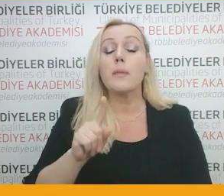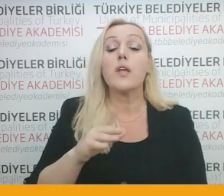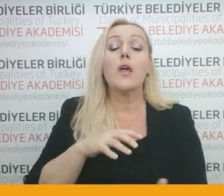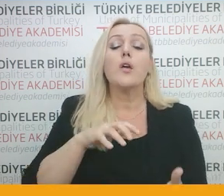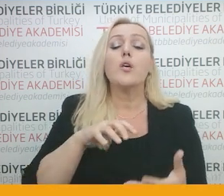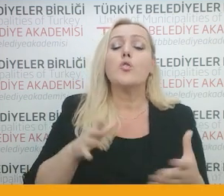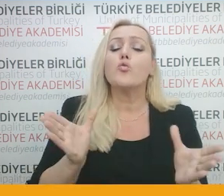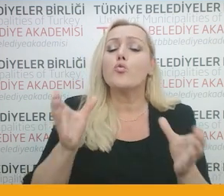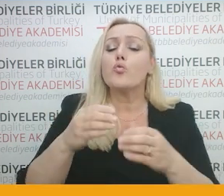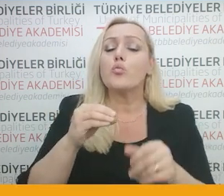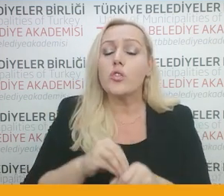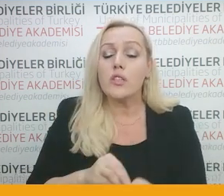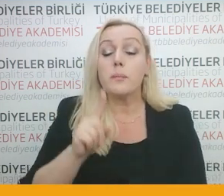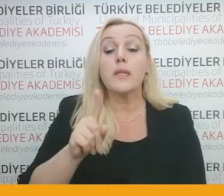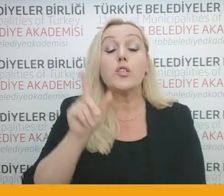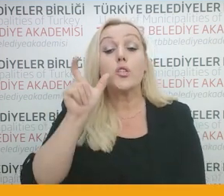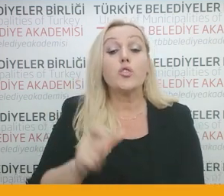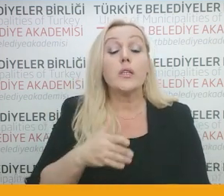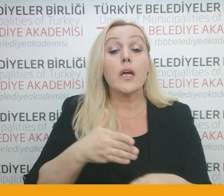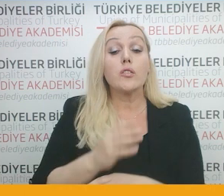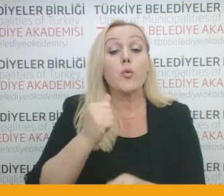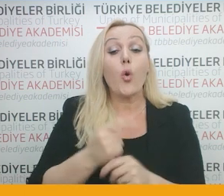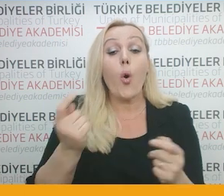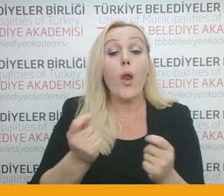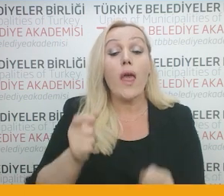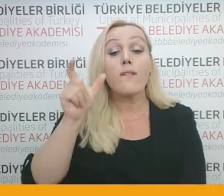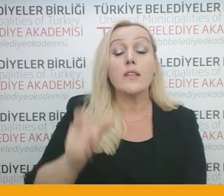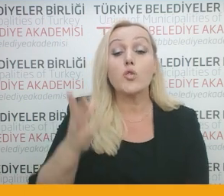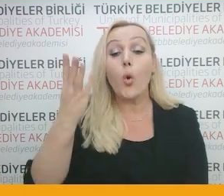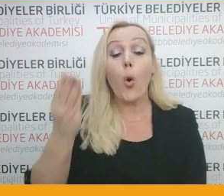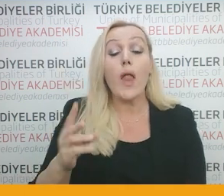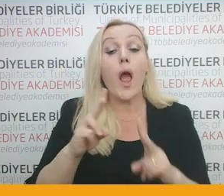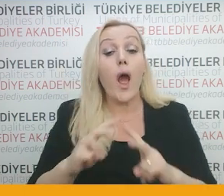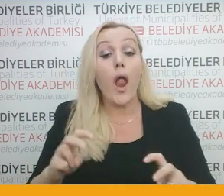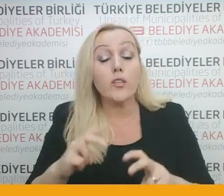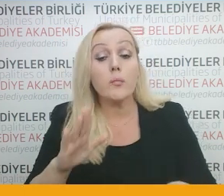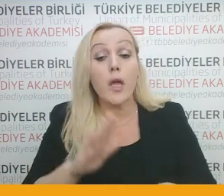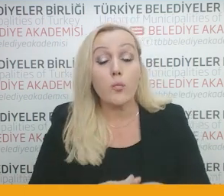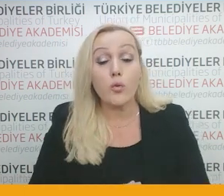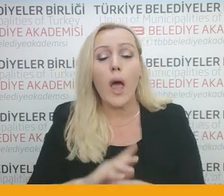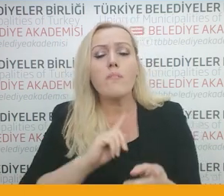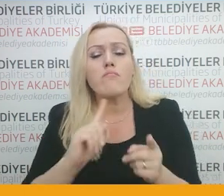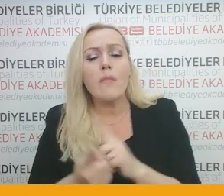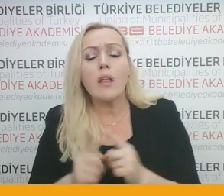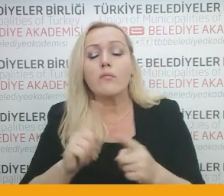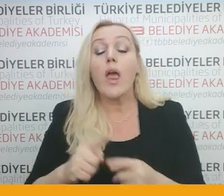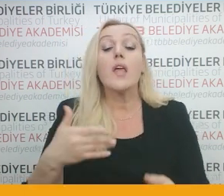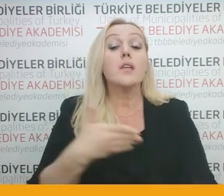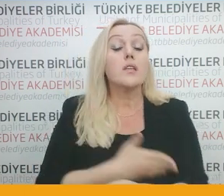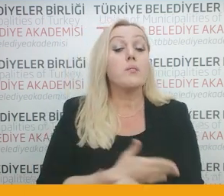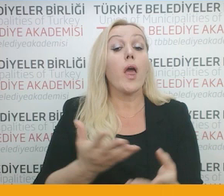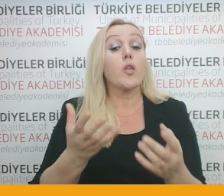birimde bir kişi gerçekleştirme görevlisi olarak piyasa fiyat araştırmasını yapıp mal ve hizmeti teslim alıp bu